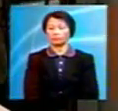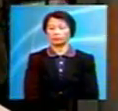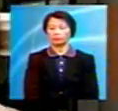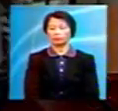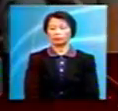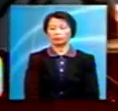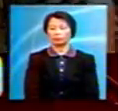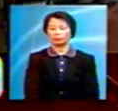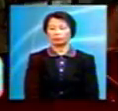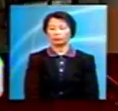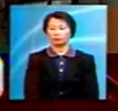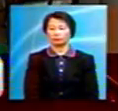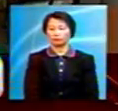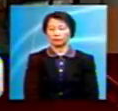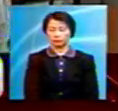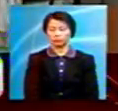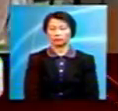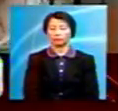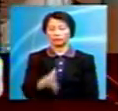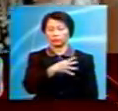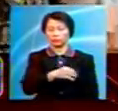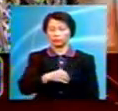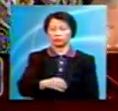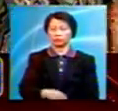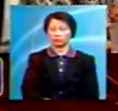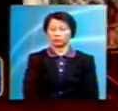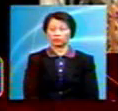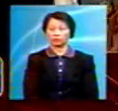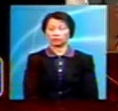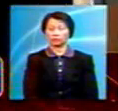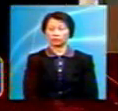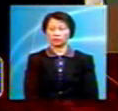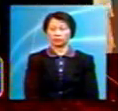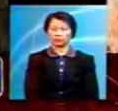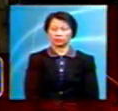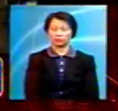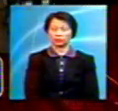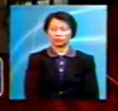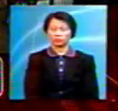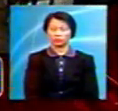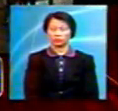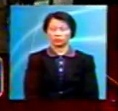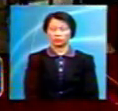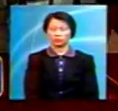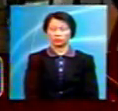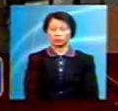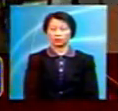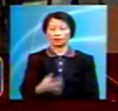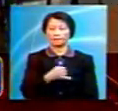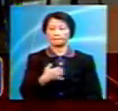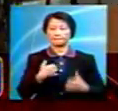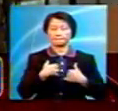And let's hope that there will become peace soon in the coming years in all the countries that are now involved in a war, like in Ukraine, in